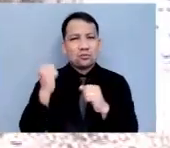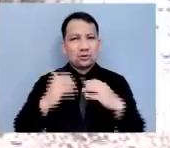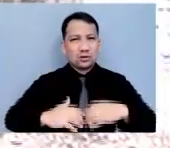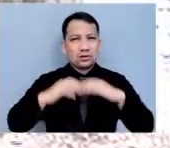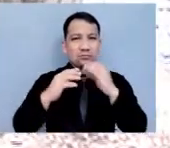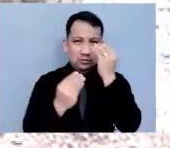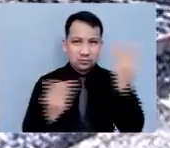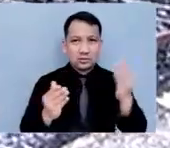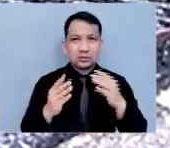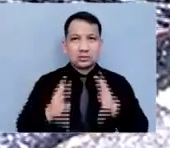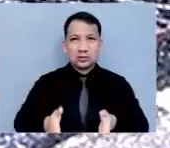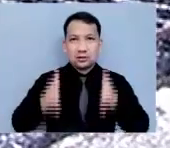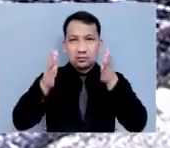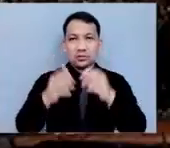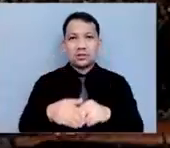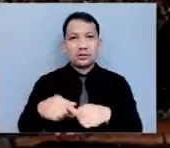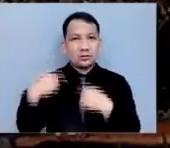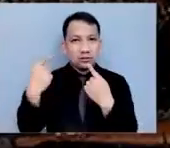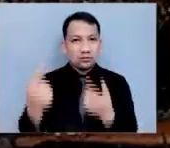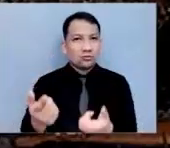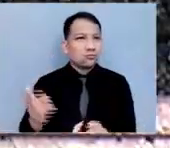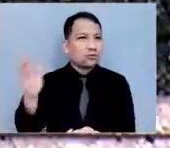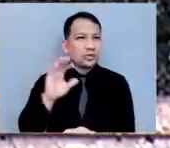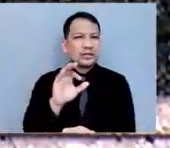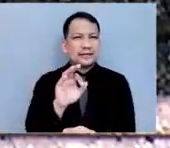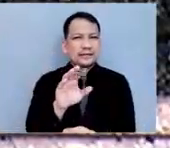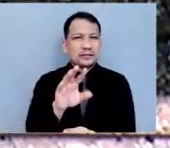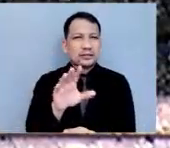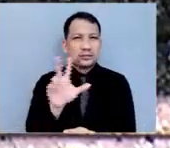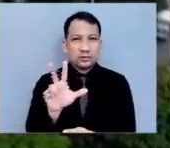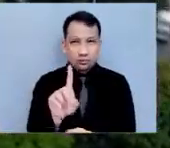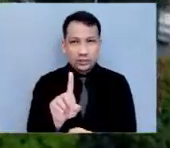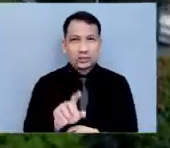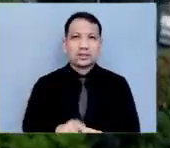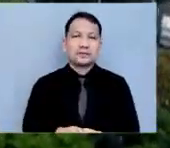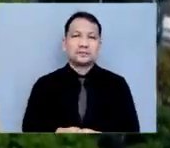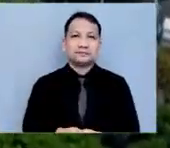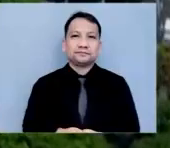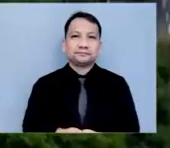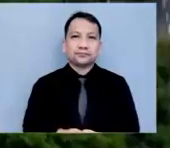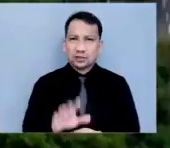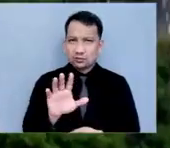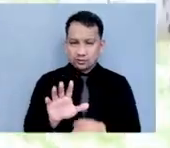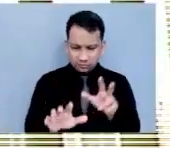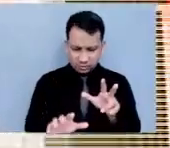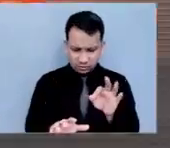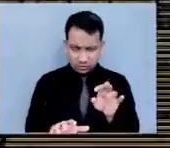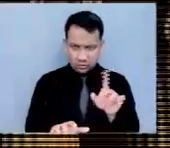ang gusaling ito na mula pa ng taong 1931. Teka, 1931?